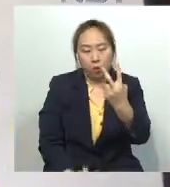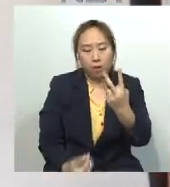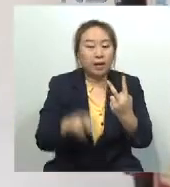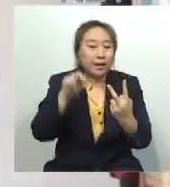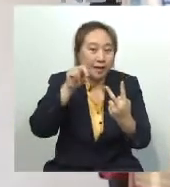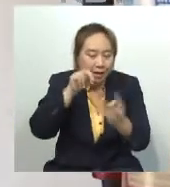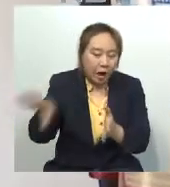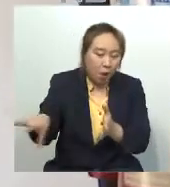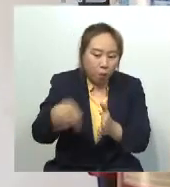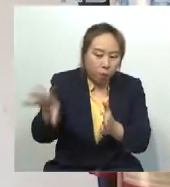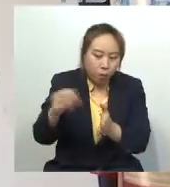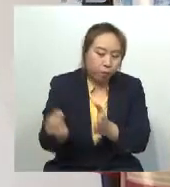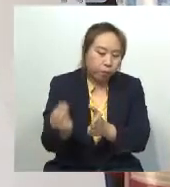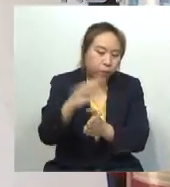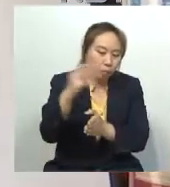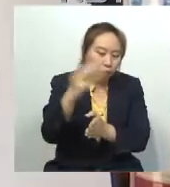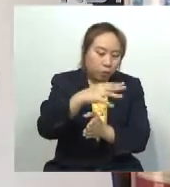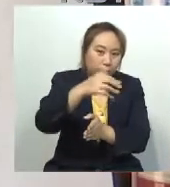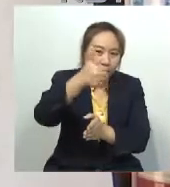บน้ำได้ประมาณ